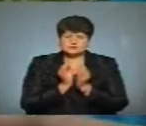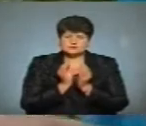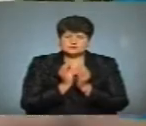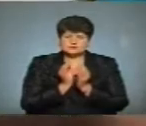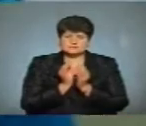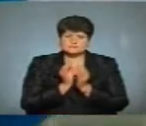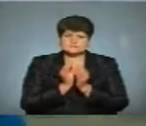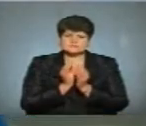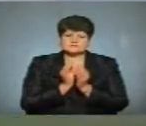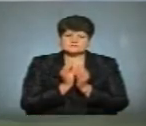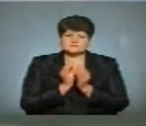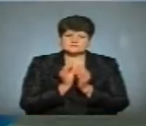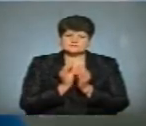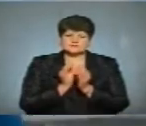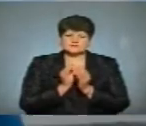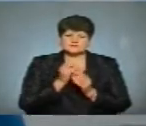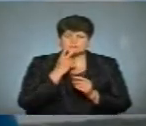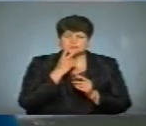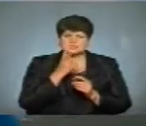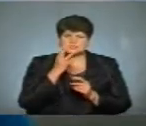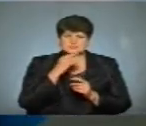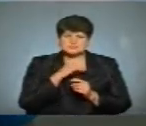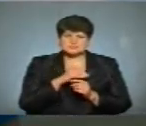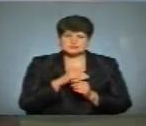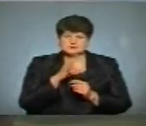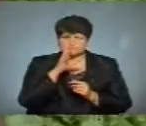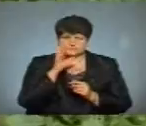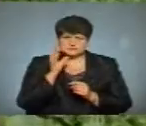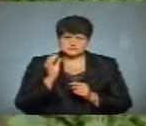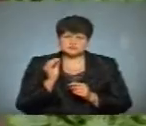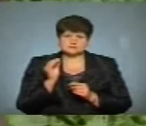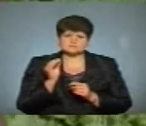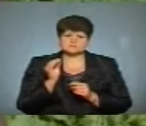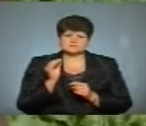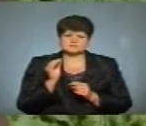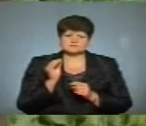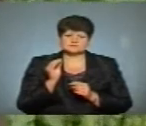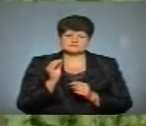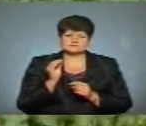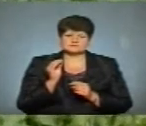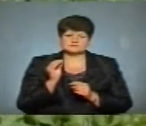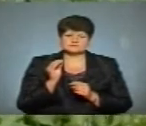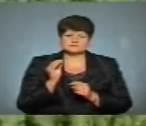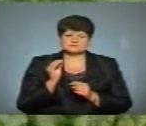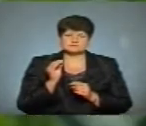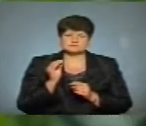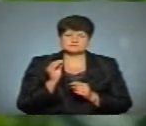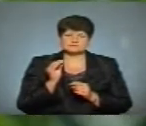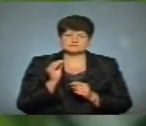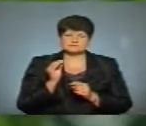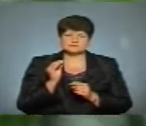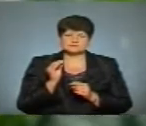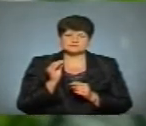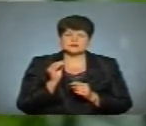маленька. А дивіться, як вони вже з'їли за ніч ці мацьоні, оце от листя перку.